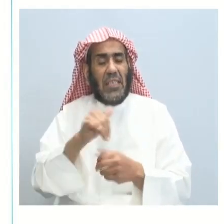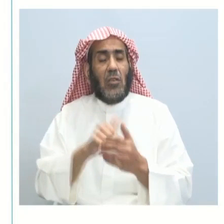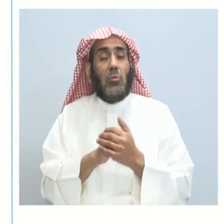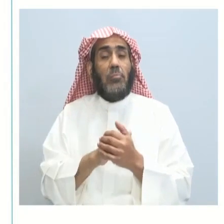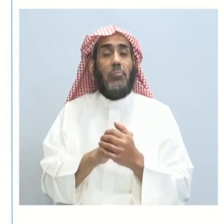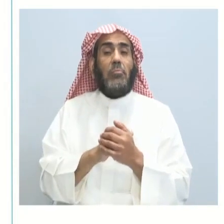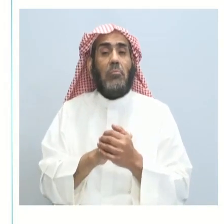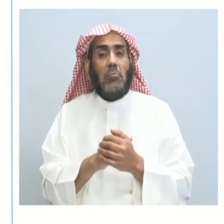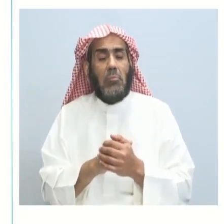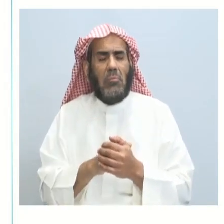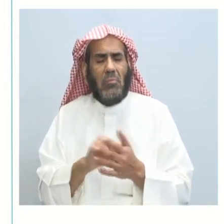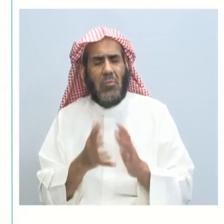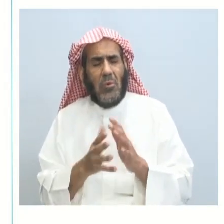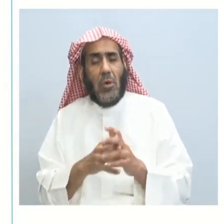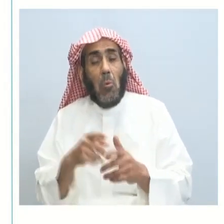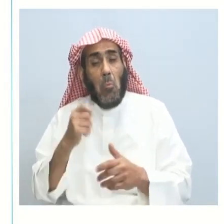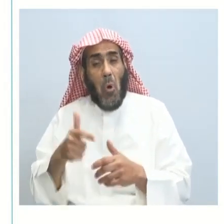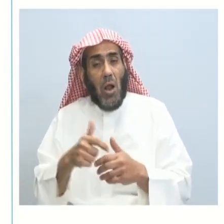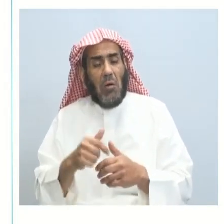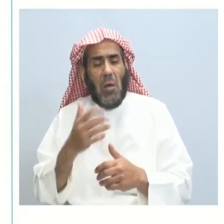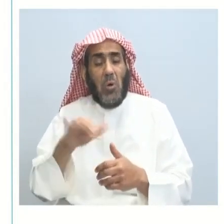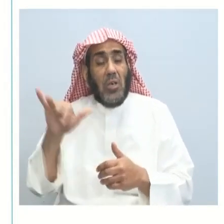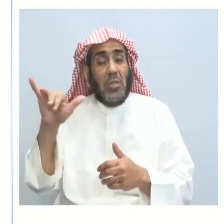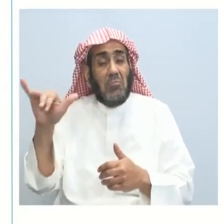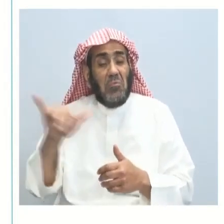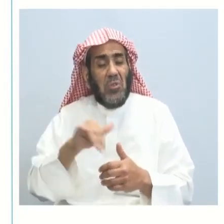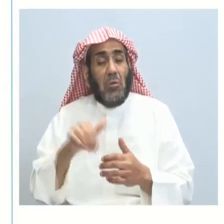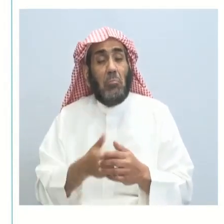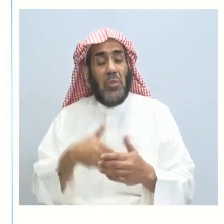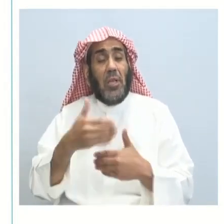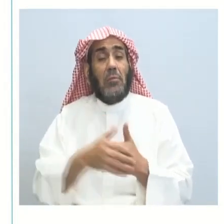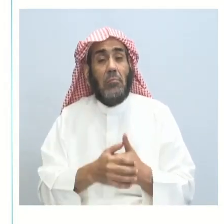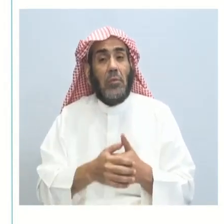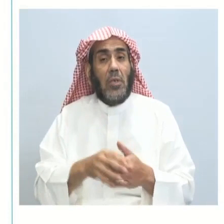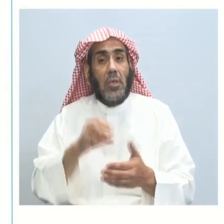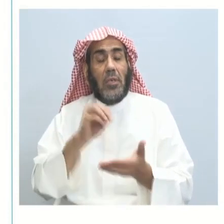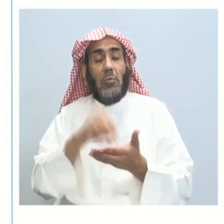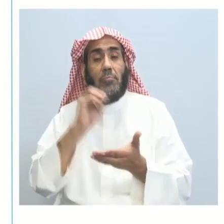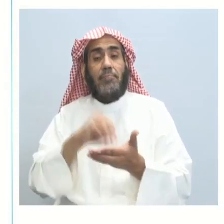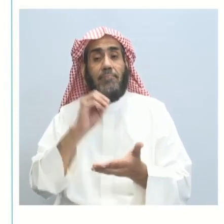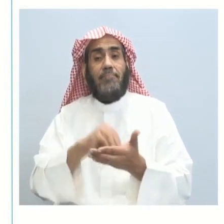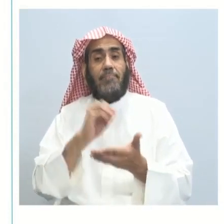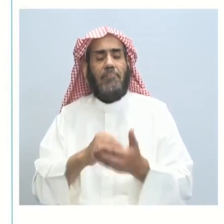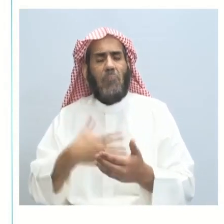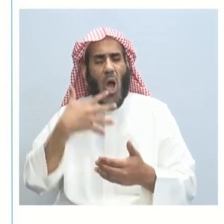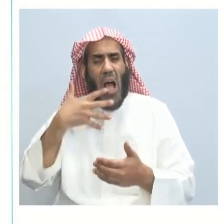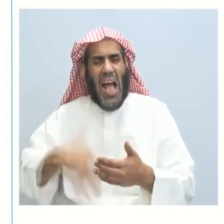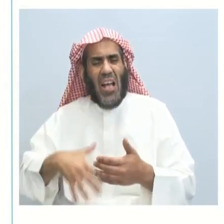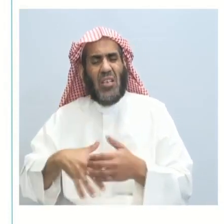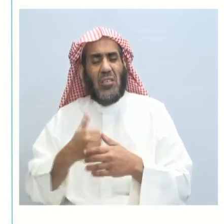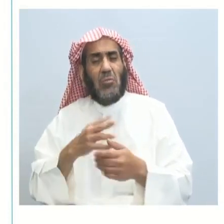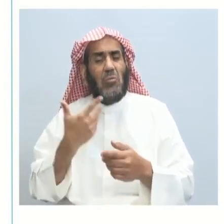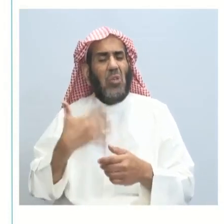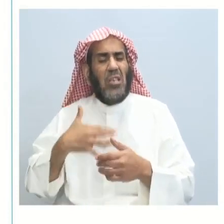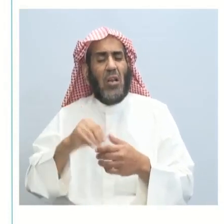استردادها اذا قد يكون هنالك اموال لا يمكن ان نسترد وبالتالي ستكون خساره حينما لا